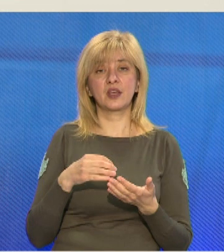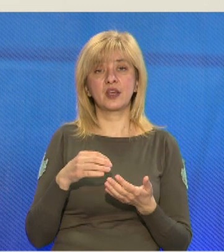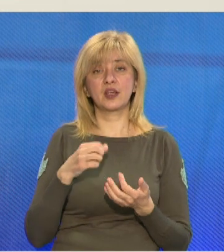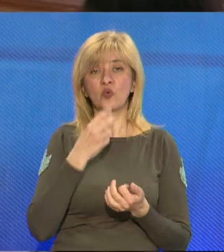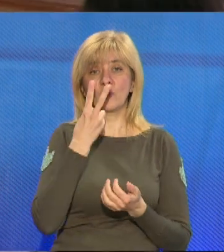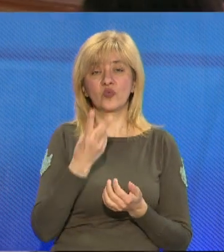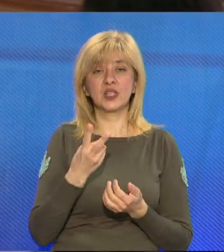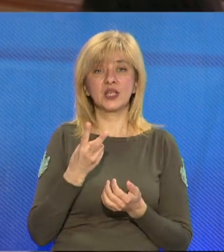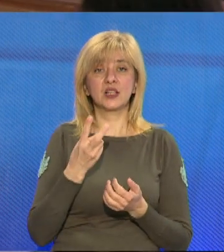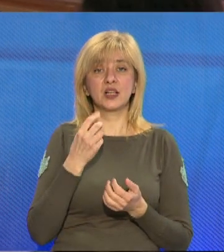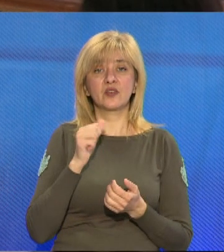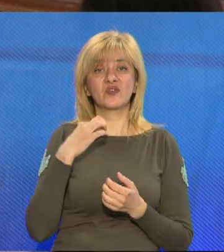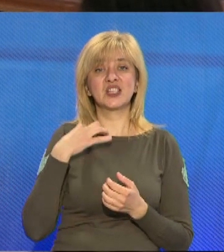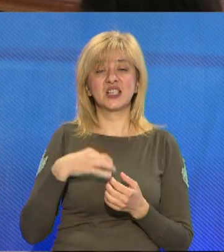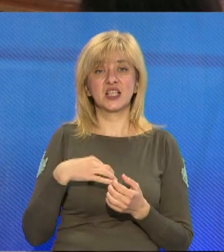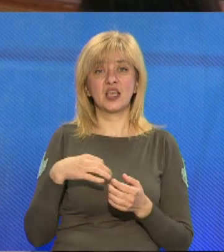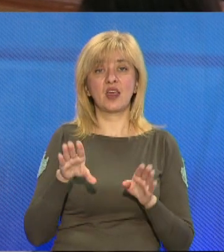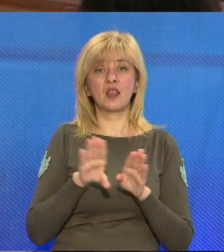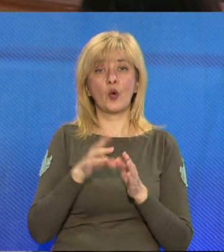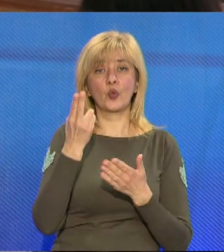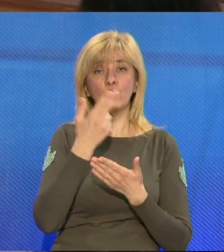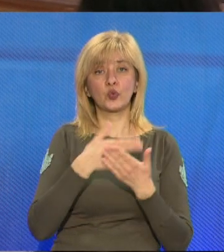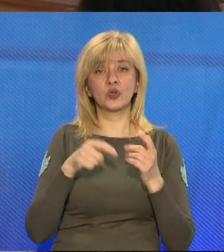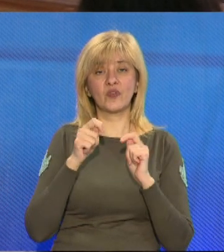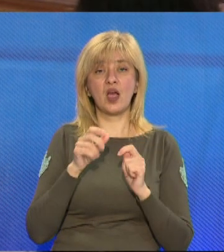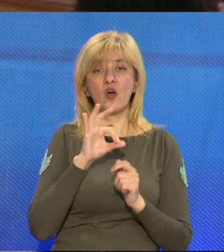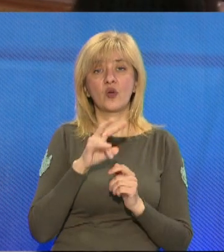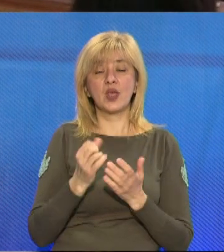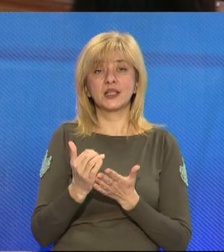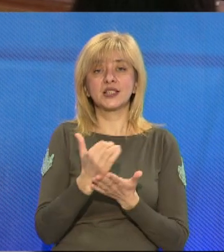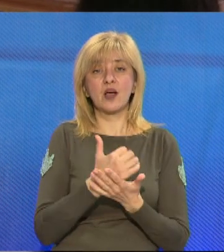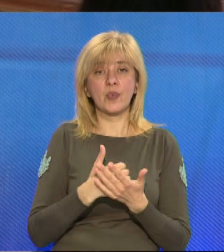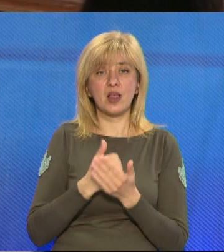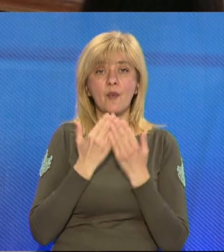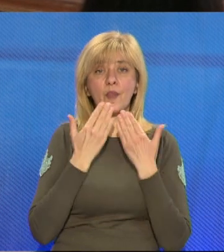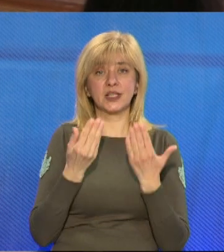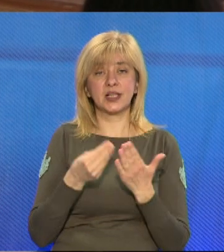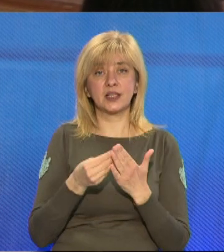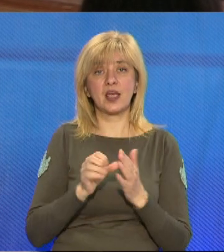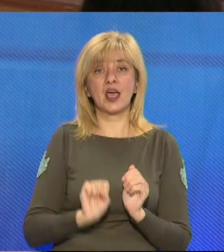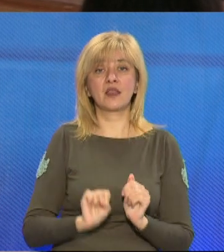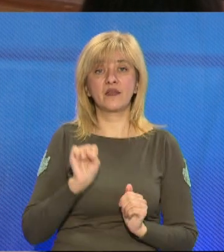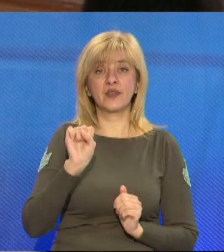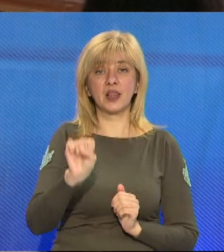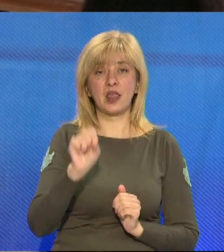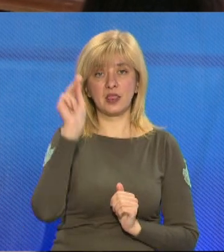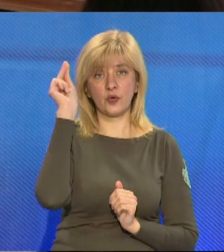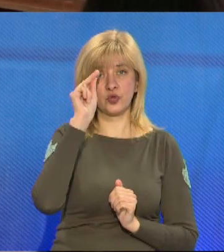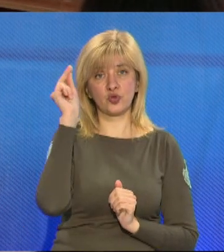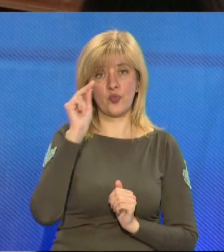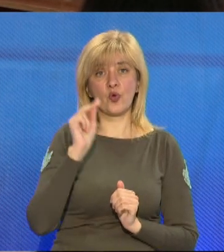его такой художественный дар, тем не менее, она собрала последние вот эти деньги и отвела его на учебу